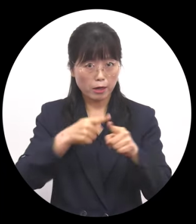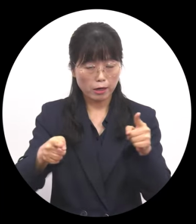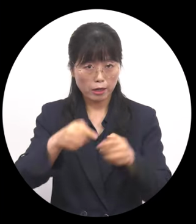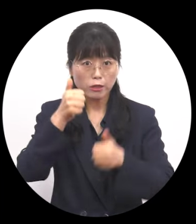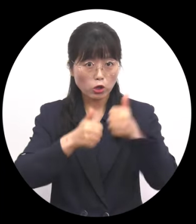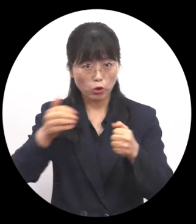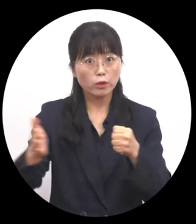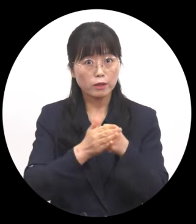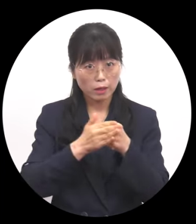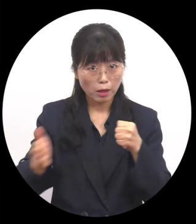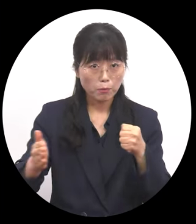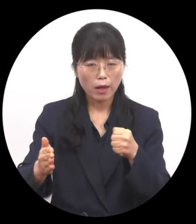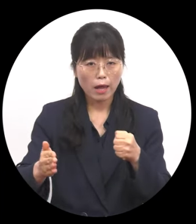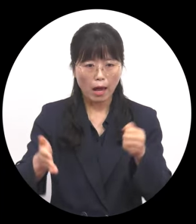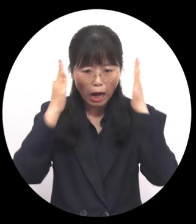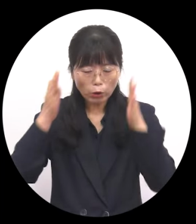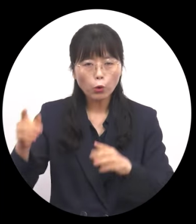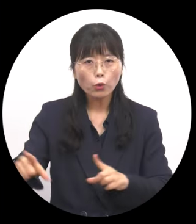전형이기 때문에